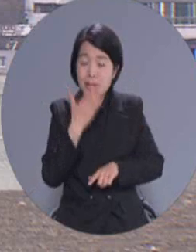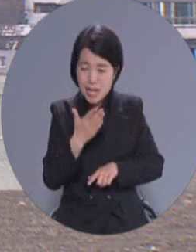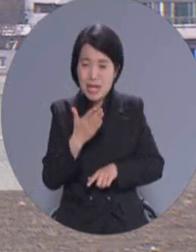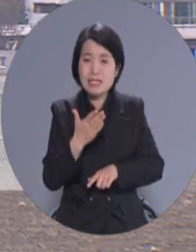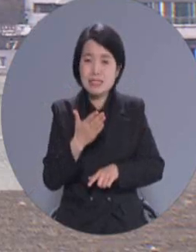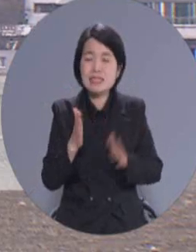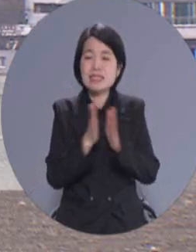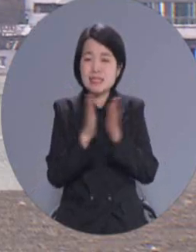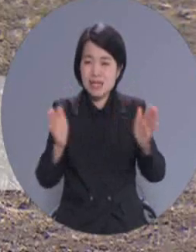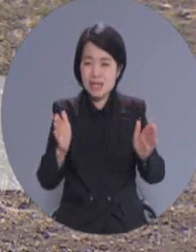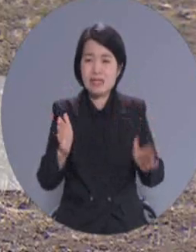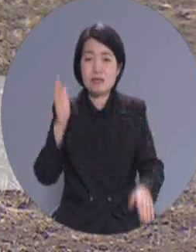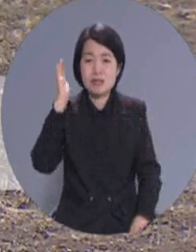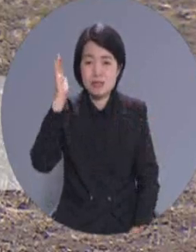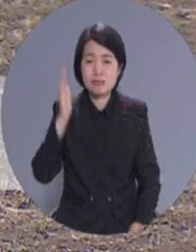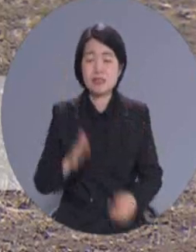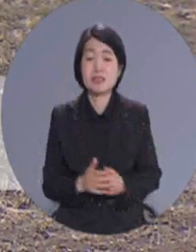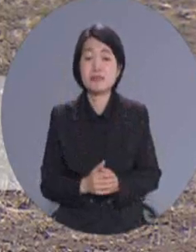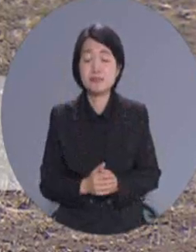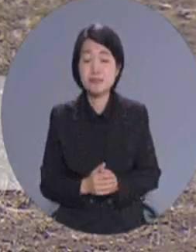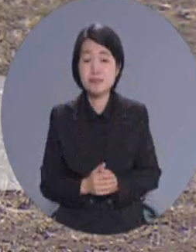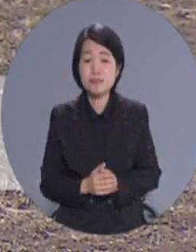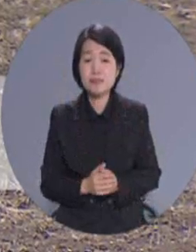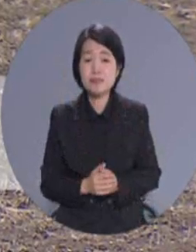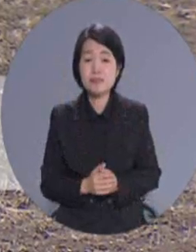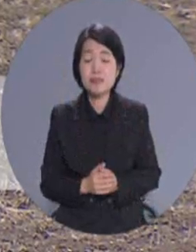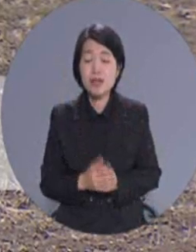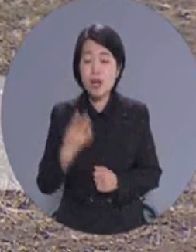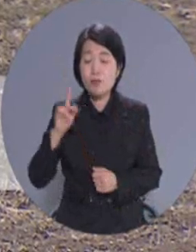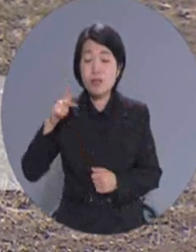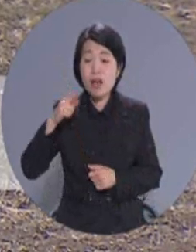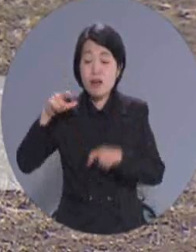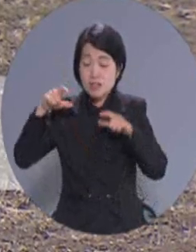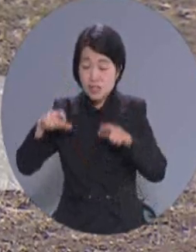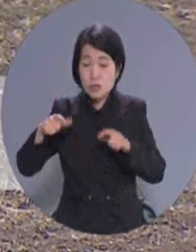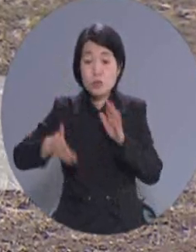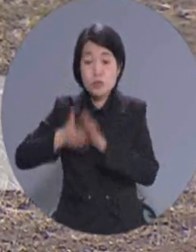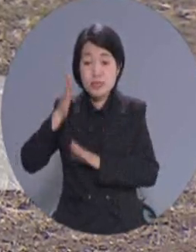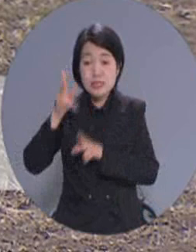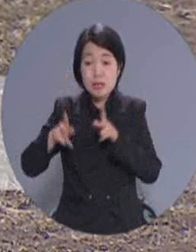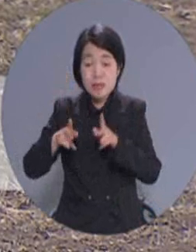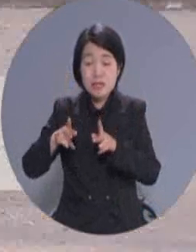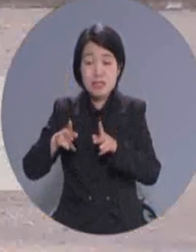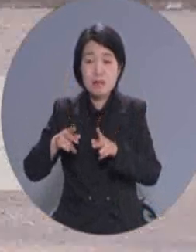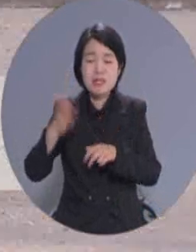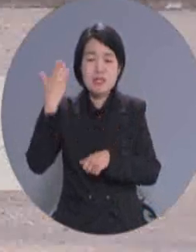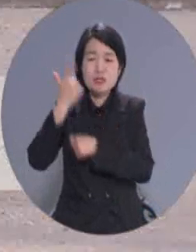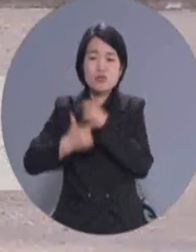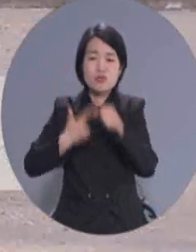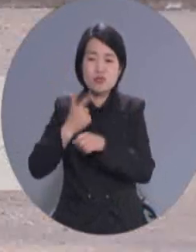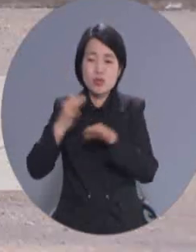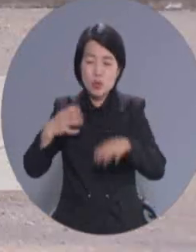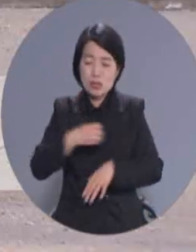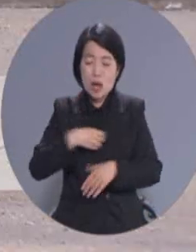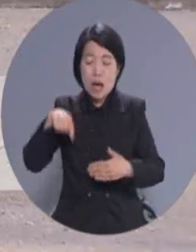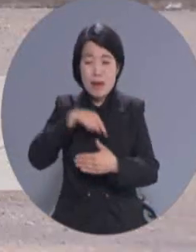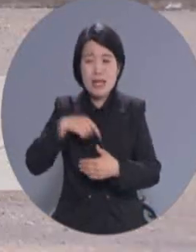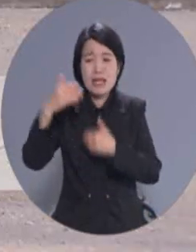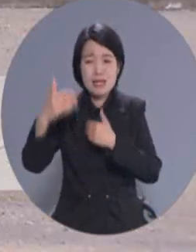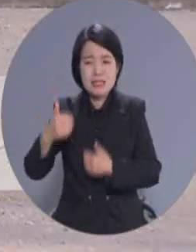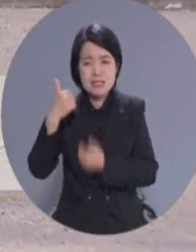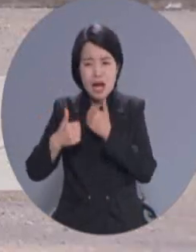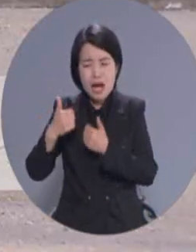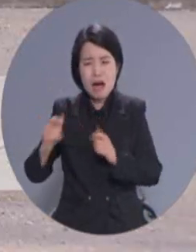사업을 본격적으로 시작했습니다. 순천 풍덕지구 도시개발 사업은 지난 6년 동안 조합 내부 구성원들